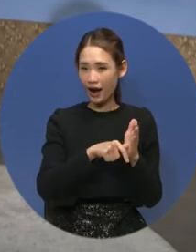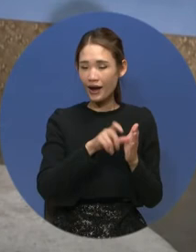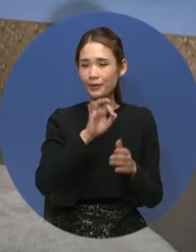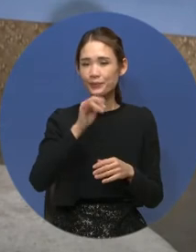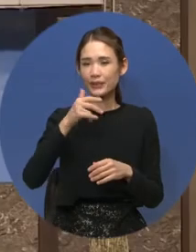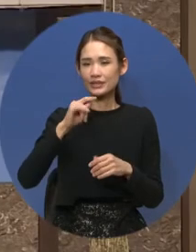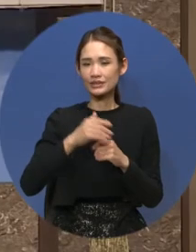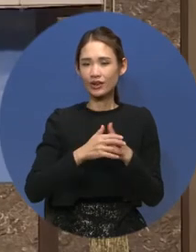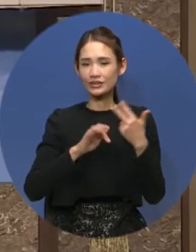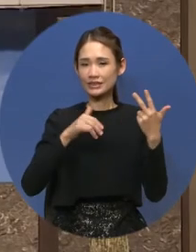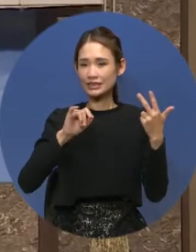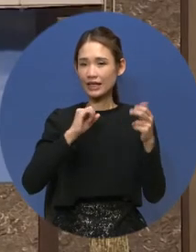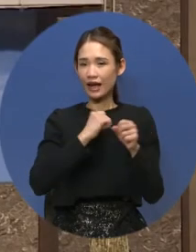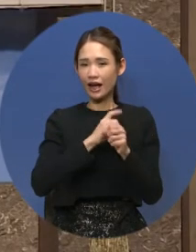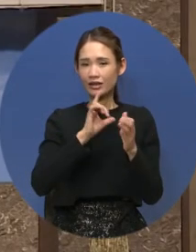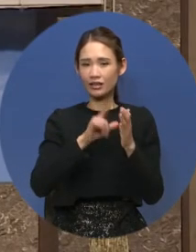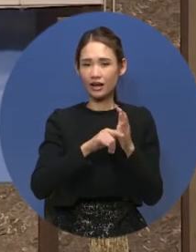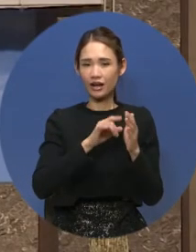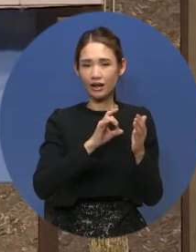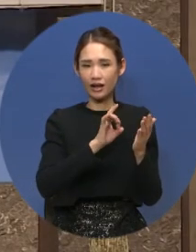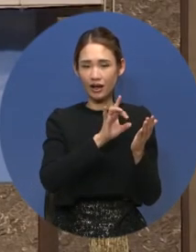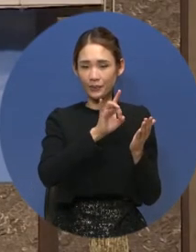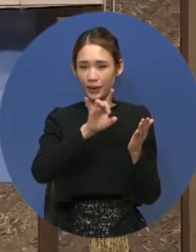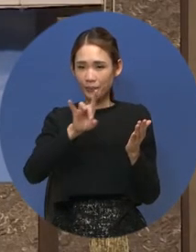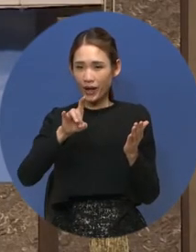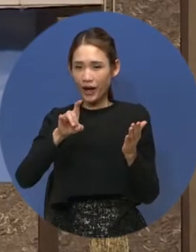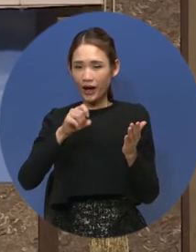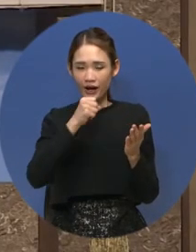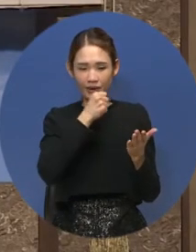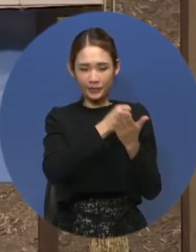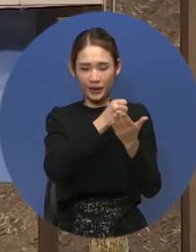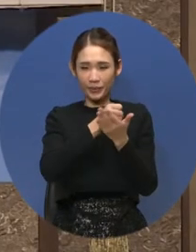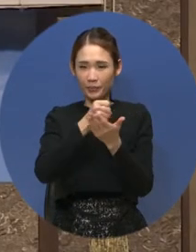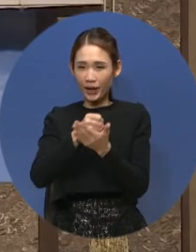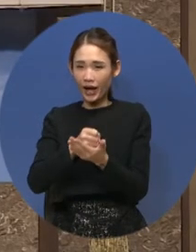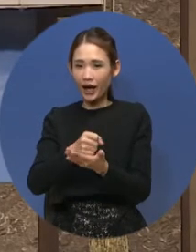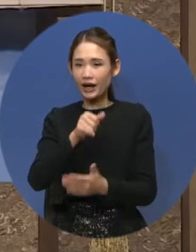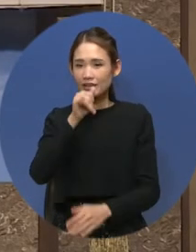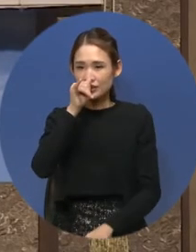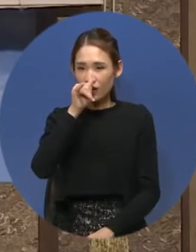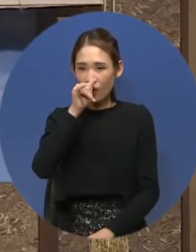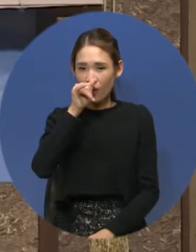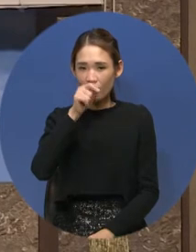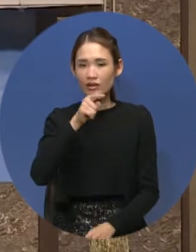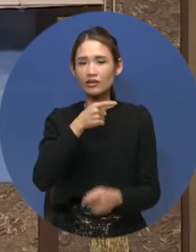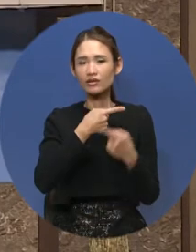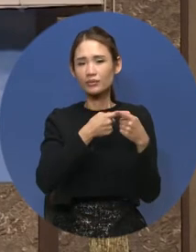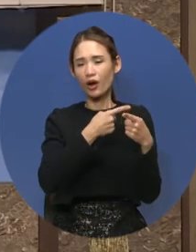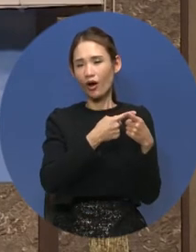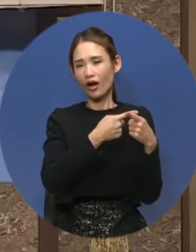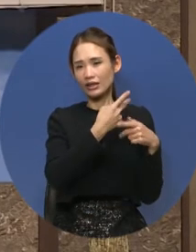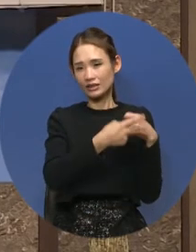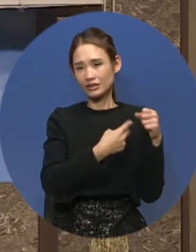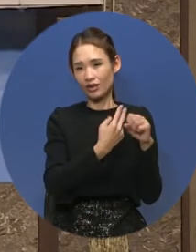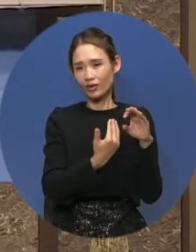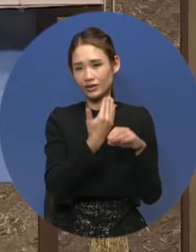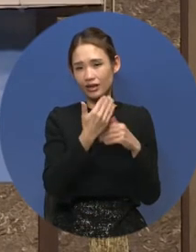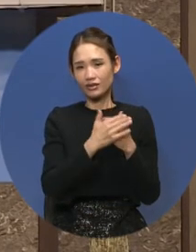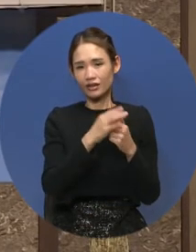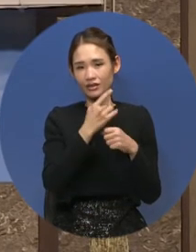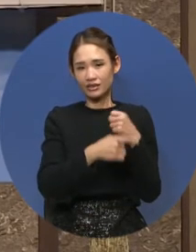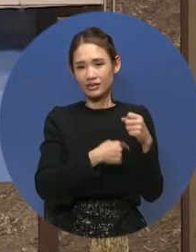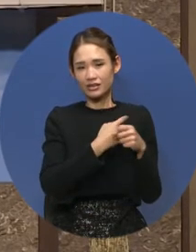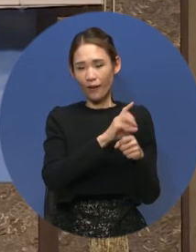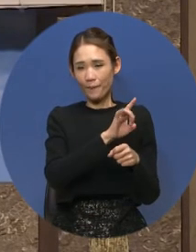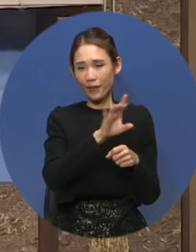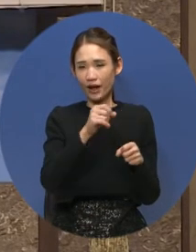때 무엇을 하겠다는 국민들 간의 약속입니다. 네. 그리고 2년 지나서 평가를 했는데 1년마다 하는데 2년